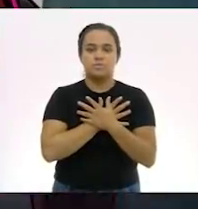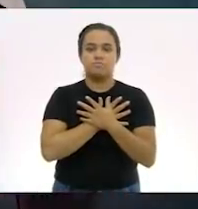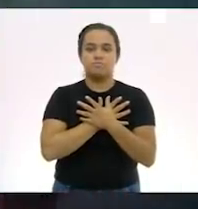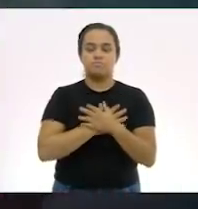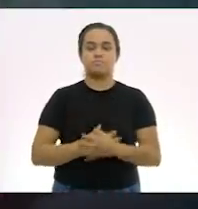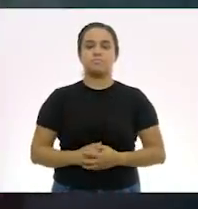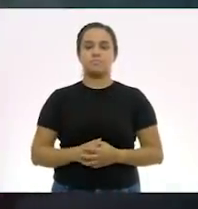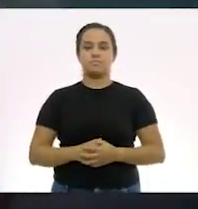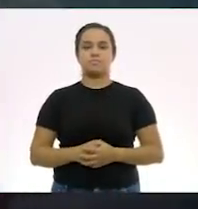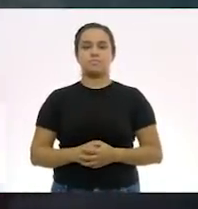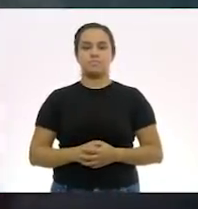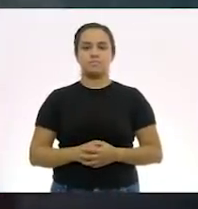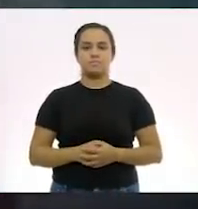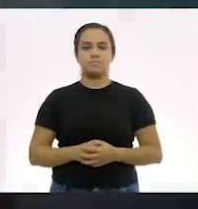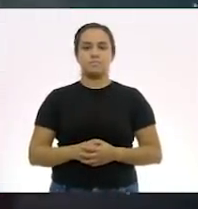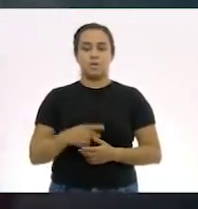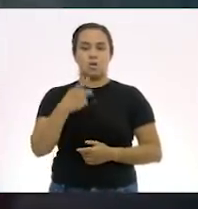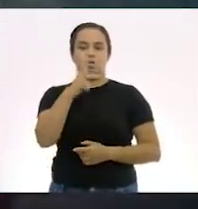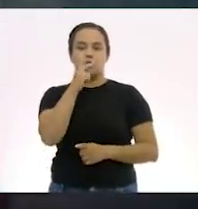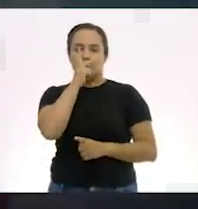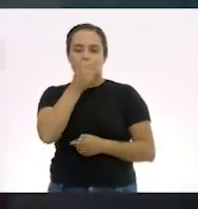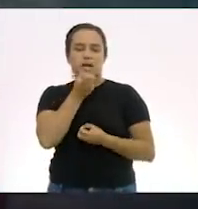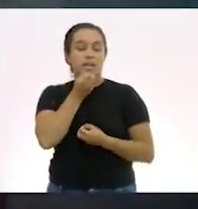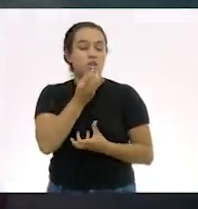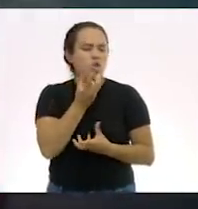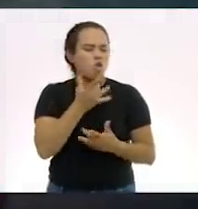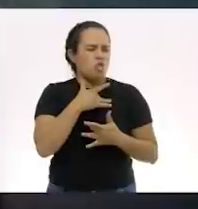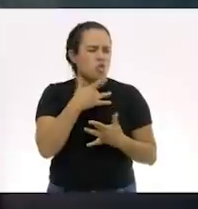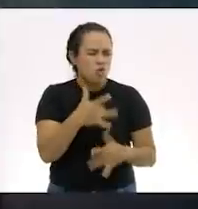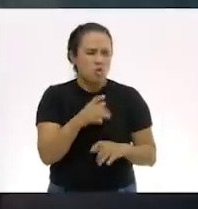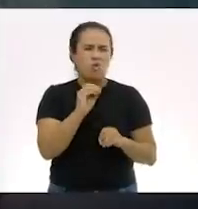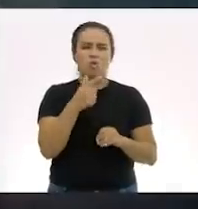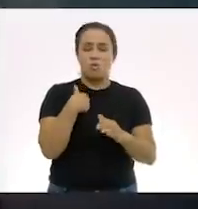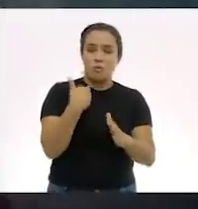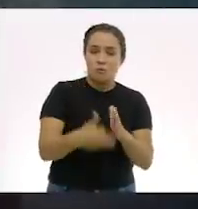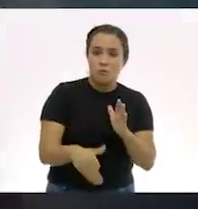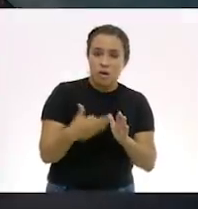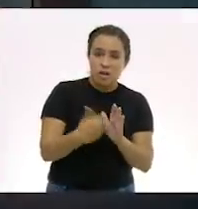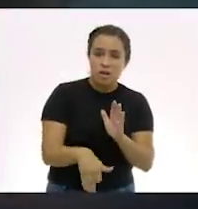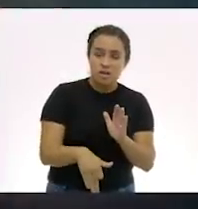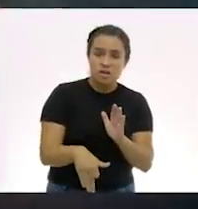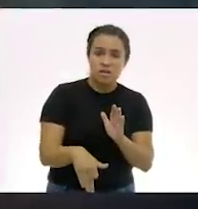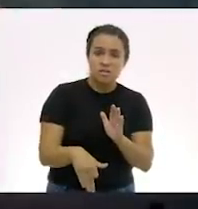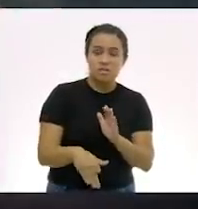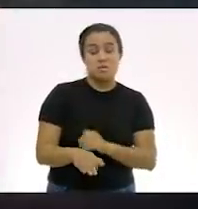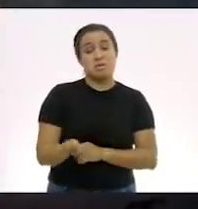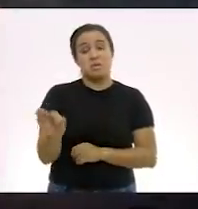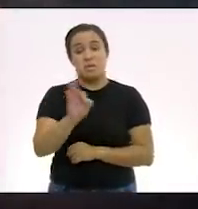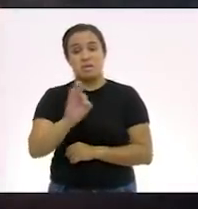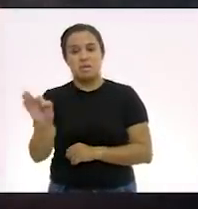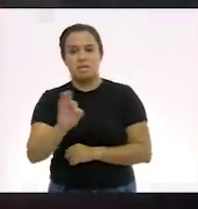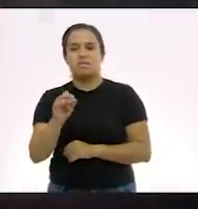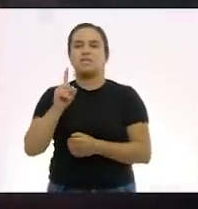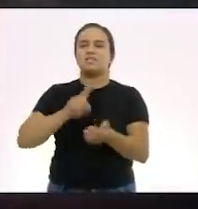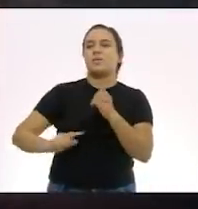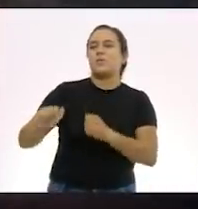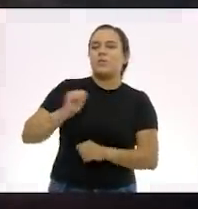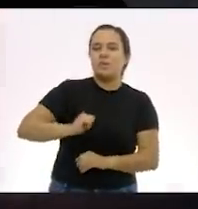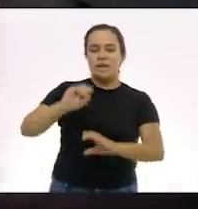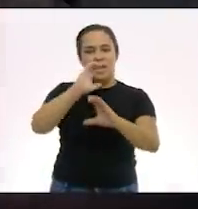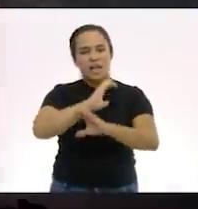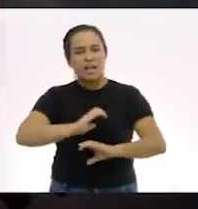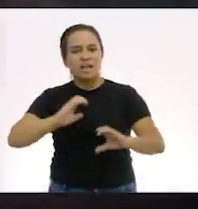Que janopa huey al, guanopa atentini. No chitlamante te cuanime, puano chitlamante chihuitini. Ni un ashtimo ilhuis, ni